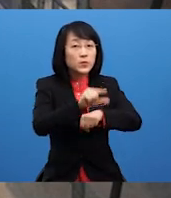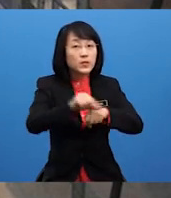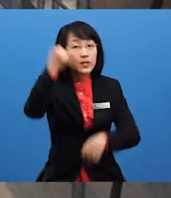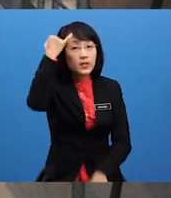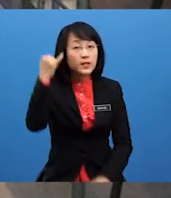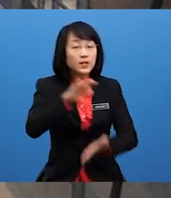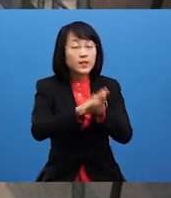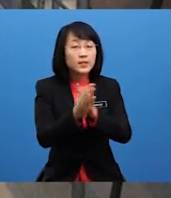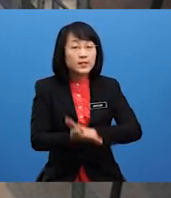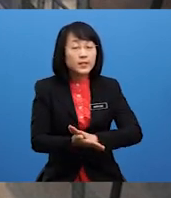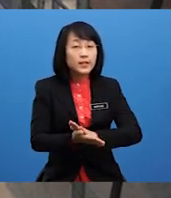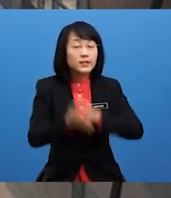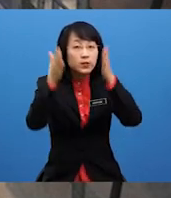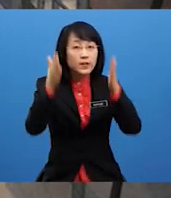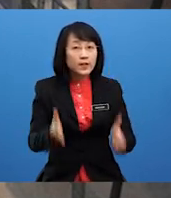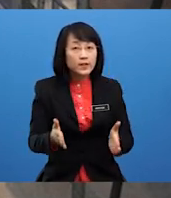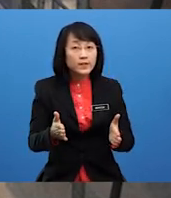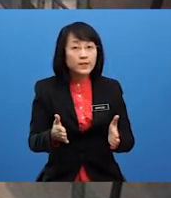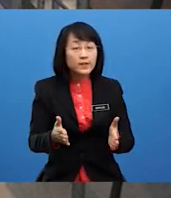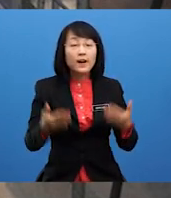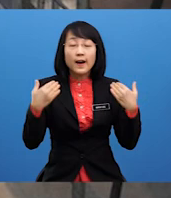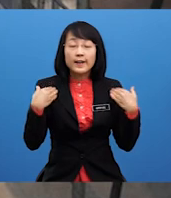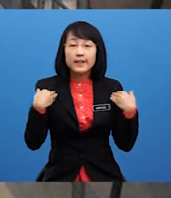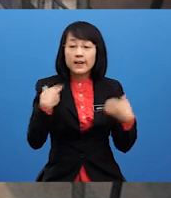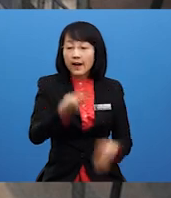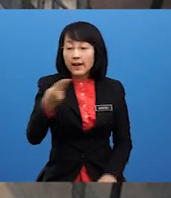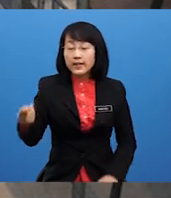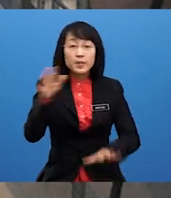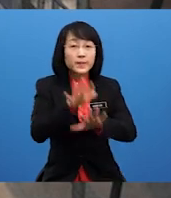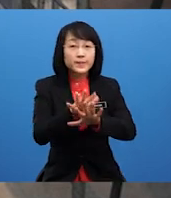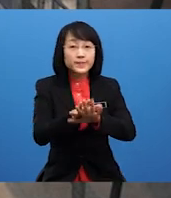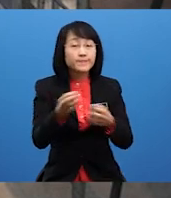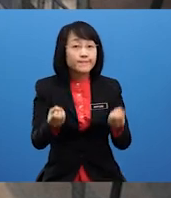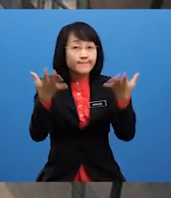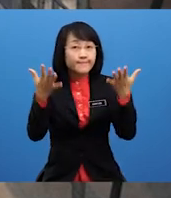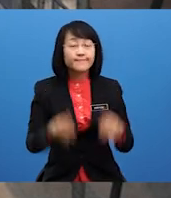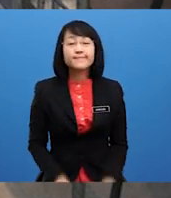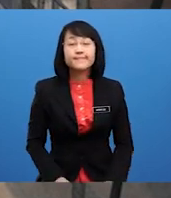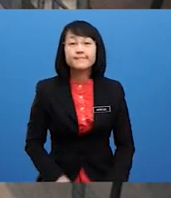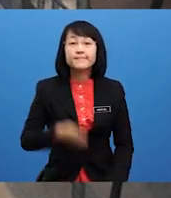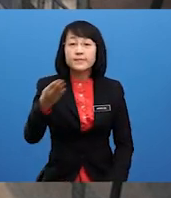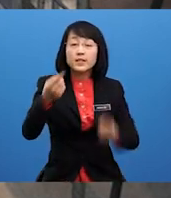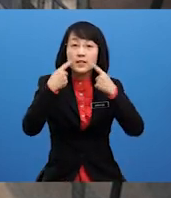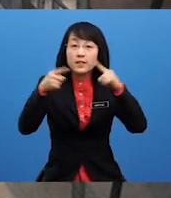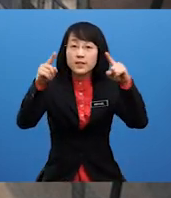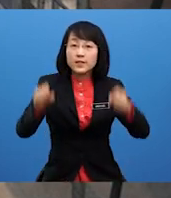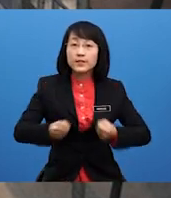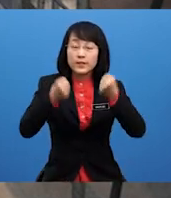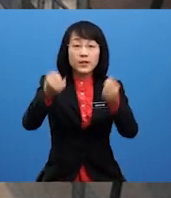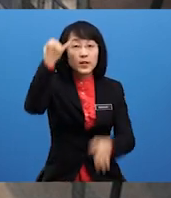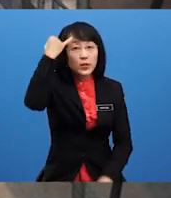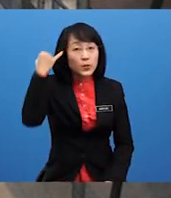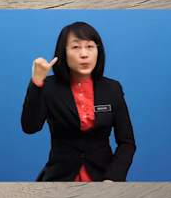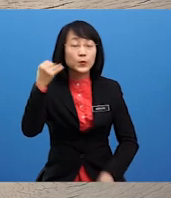untuk menjadi seseorang yang berharta. Beliau berjaya mengembangkan ilmu perniagaannya.